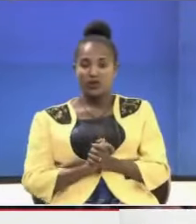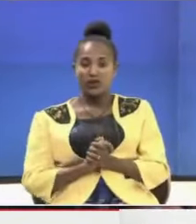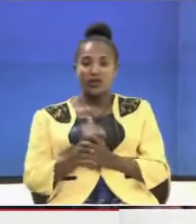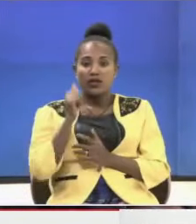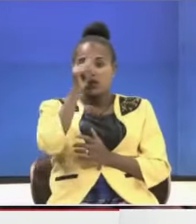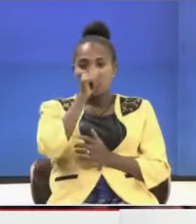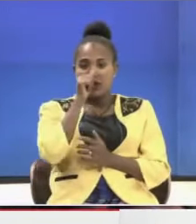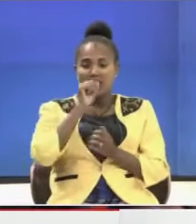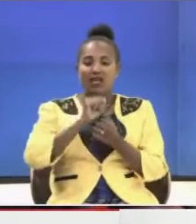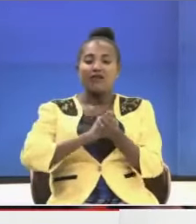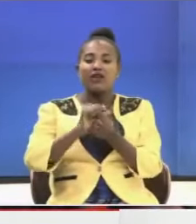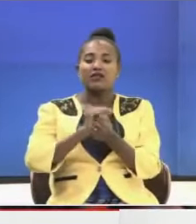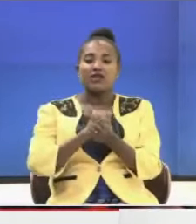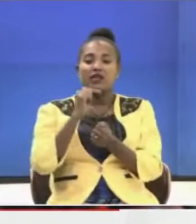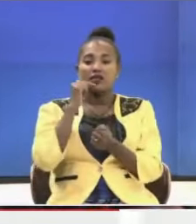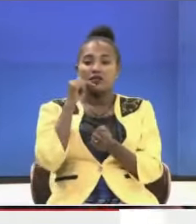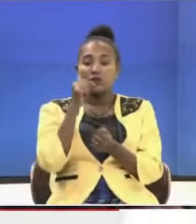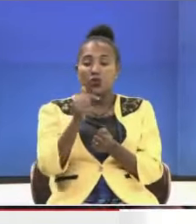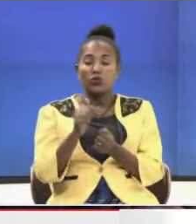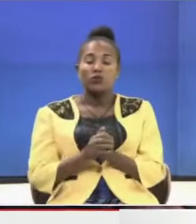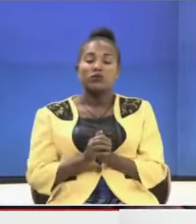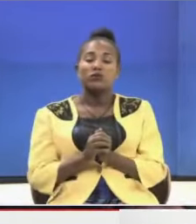ኢትዮጵያን እናፈራርሳለን ሲሆን ድረስ ሲሉ